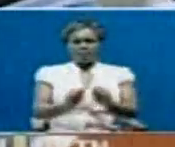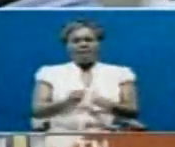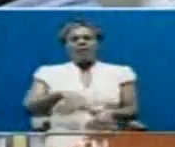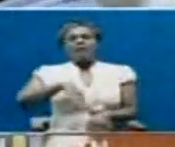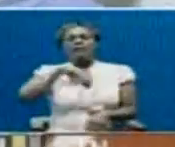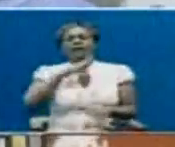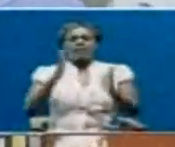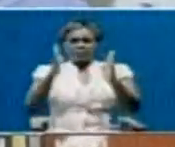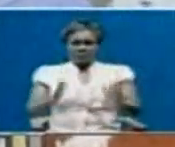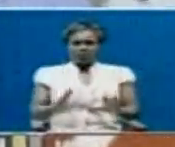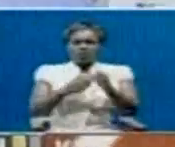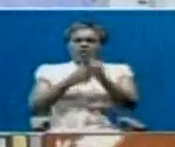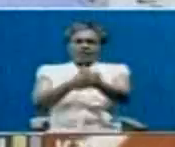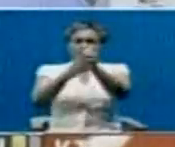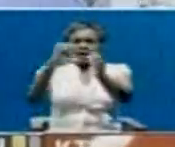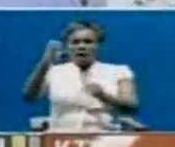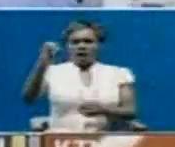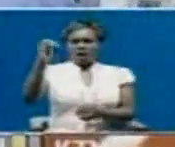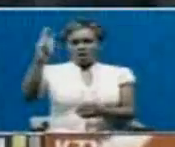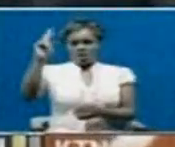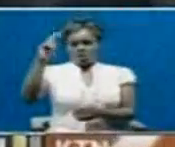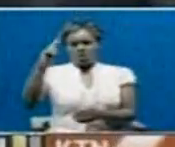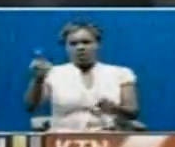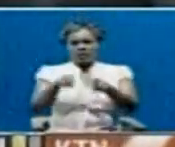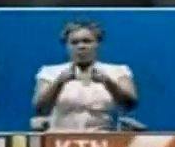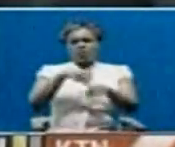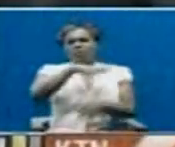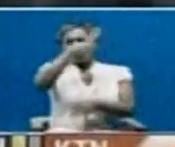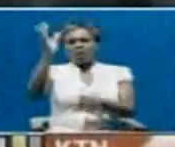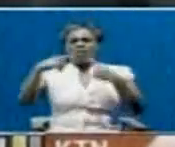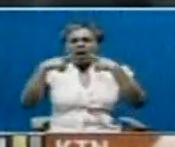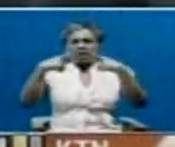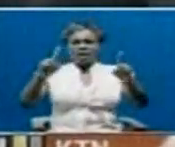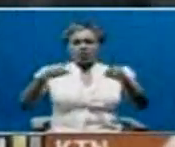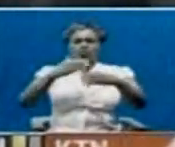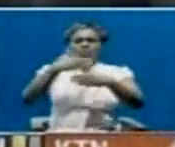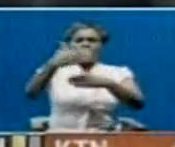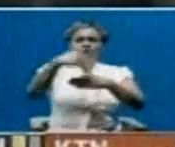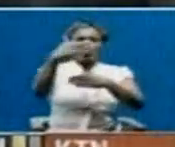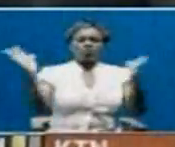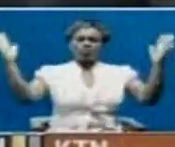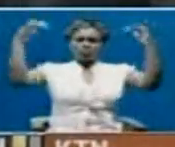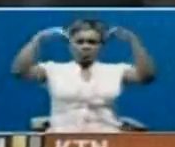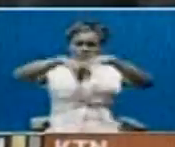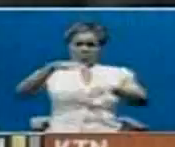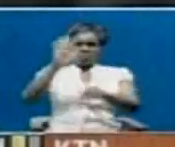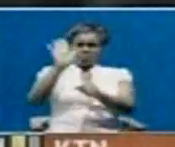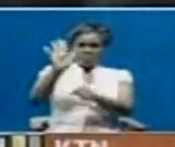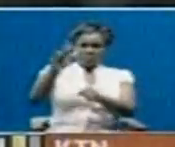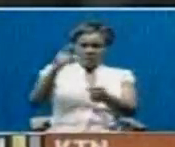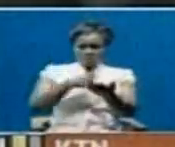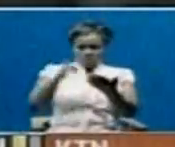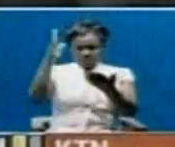Marehemu akiwa mmoja wa vigogo wa muungano wa CORD, chama cha Wiper sasa kimetangaza kuahirisha mikutano yake ya hadhara mwishoni mwa wiki